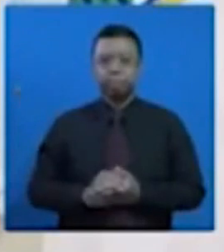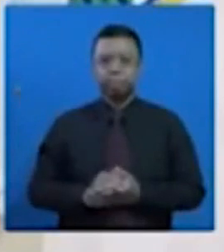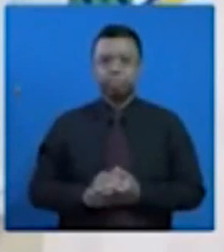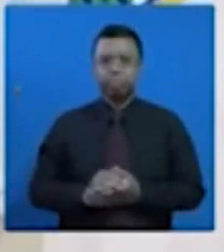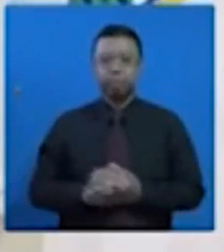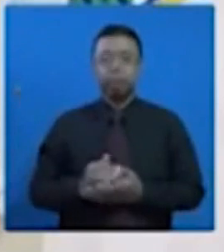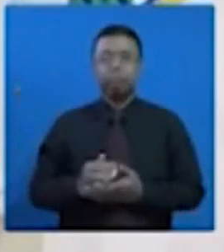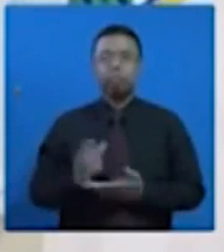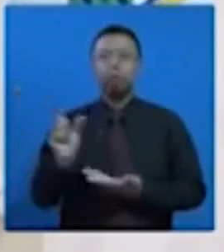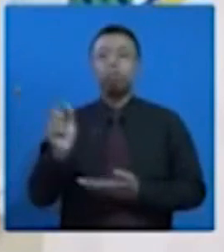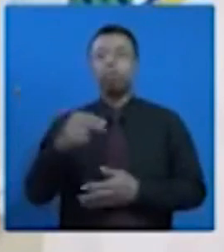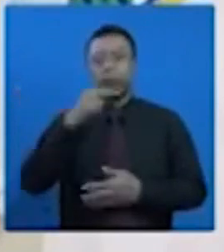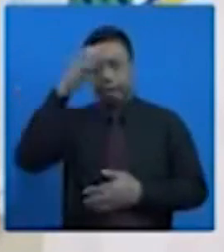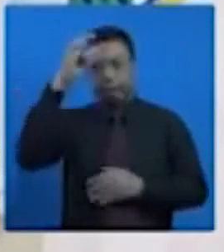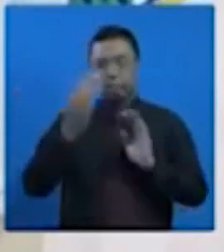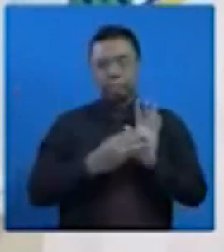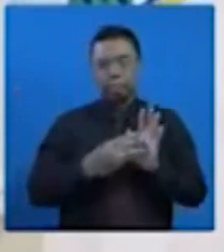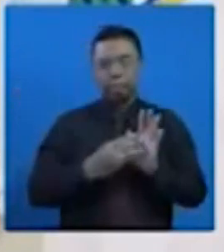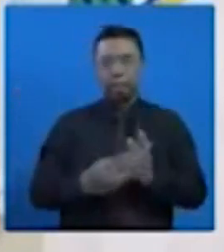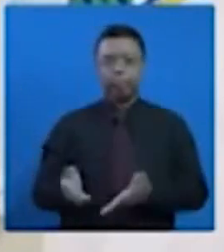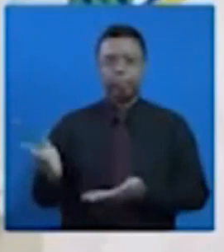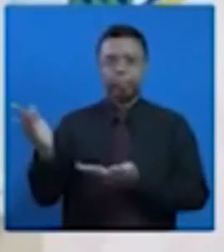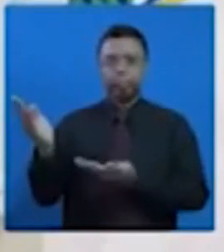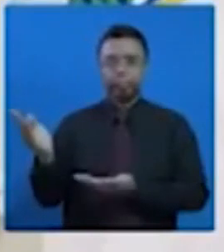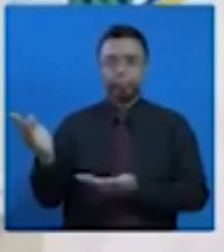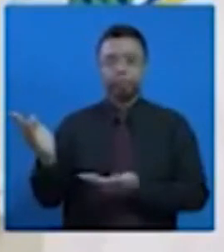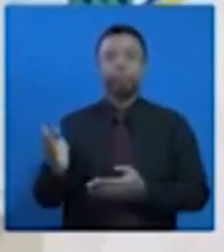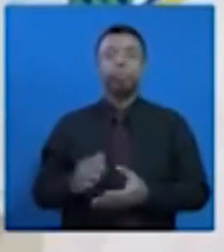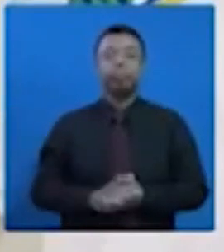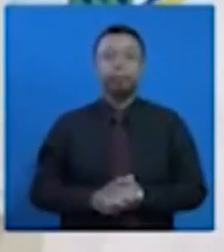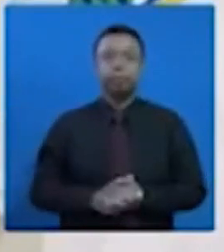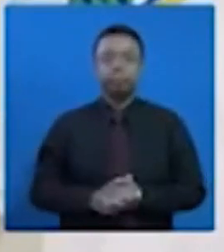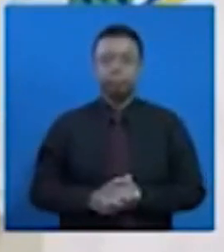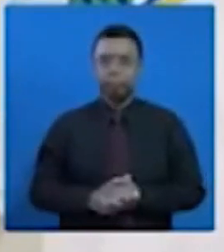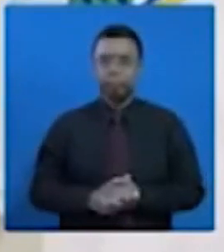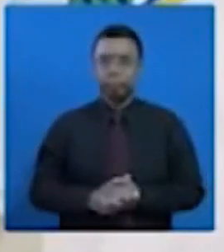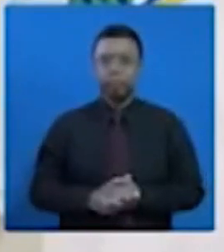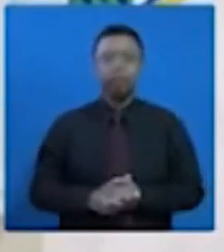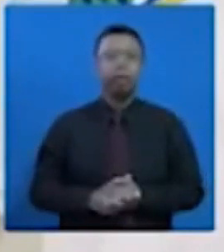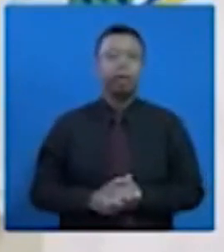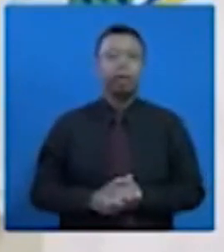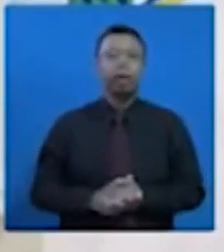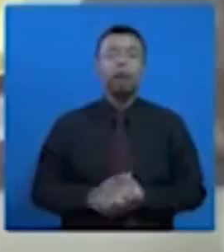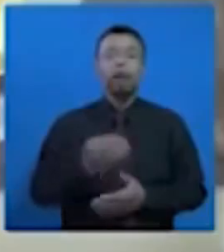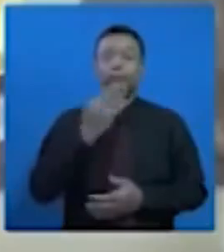Maulana Muhammadin wa ala alihi wa ashabihi ajma'in Amma Badu